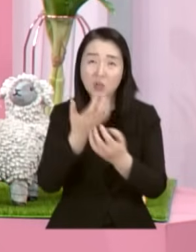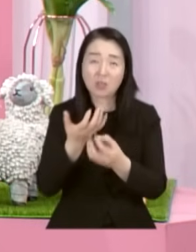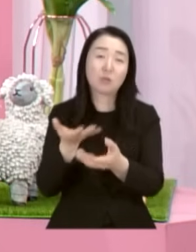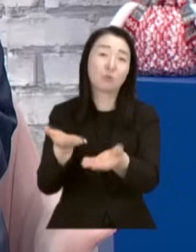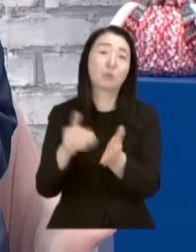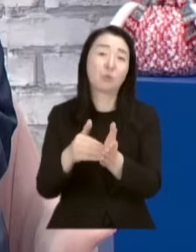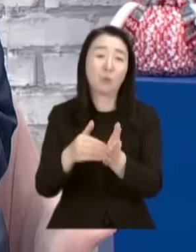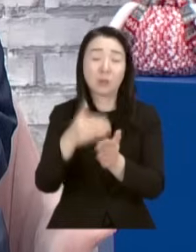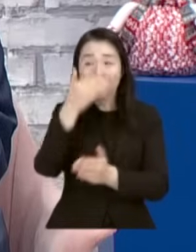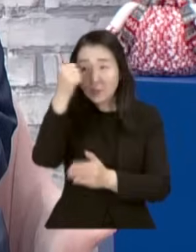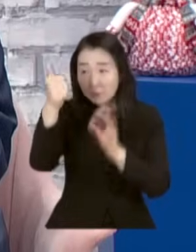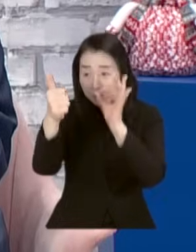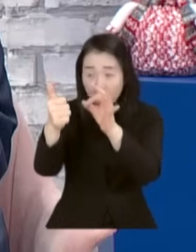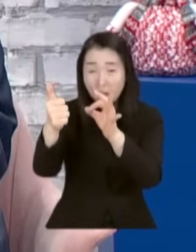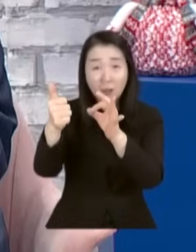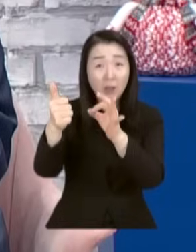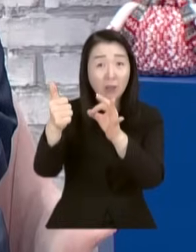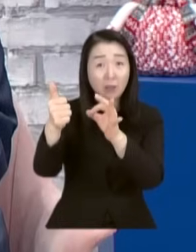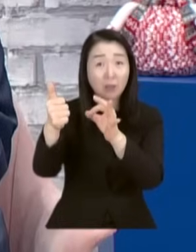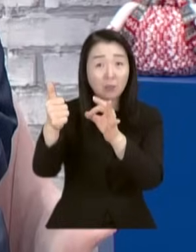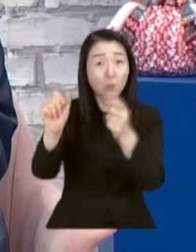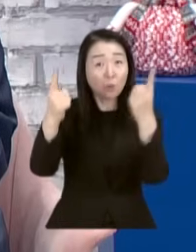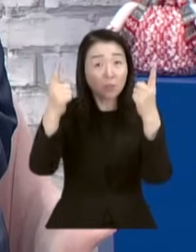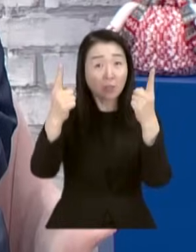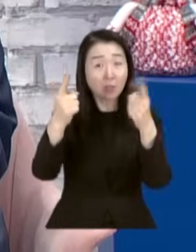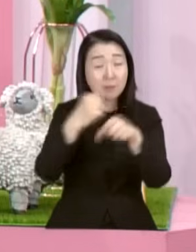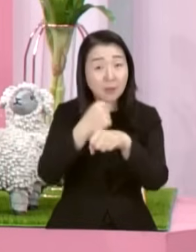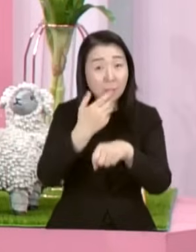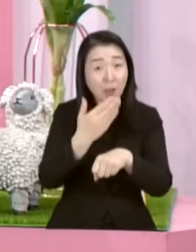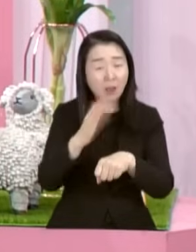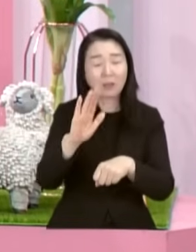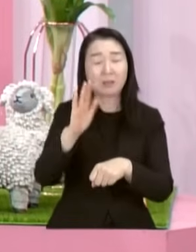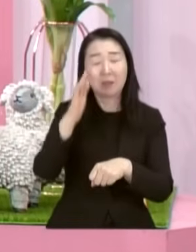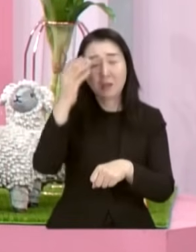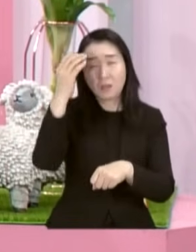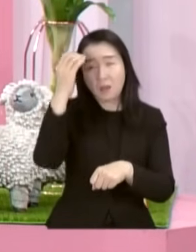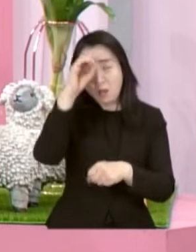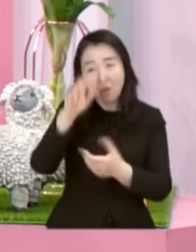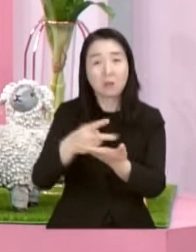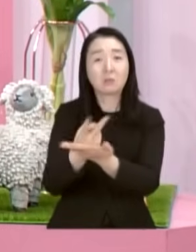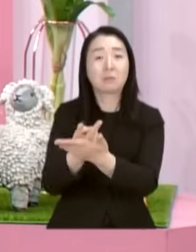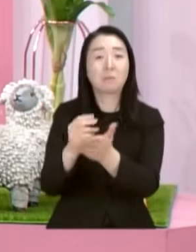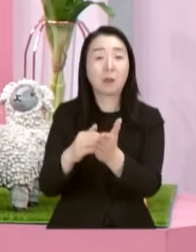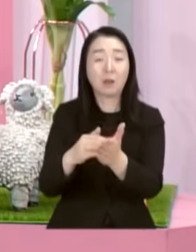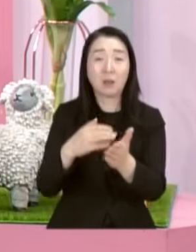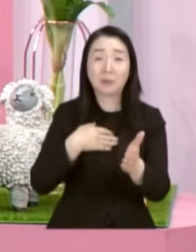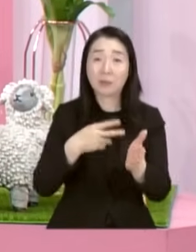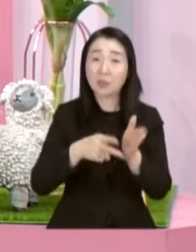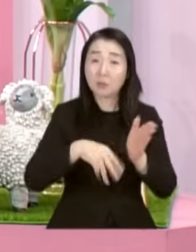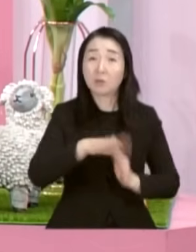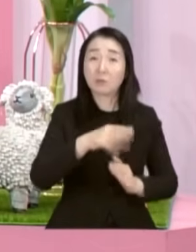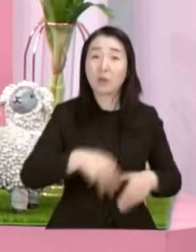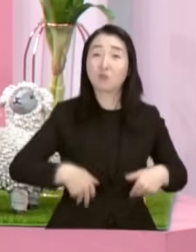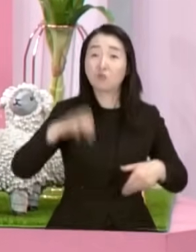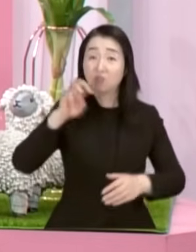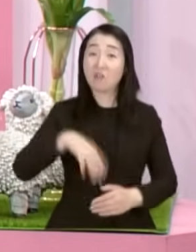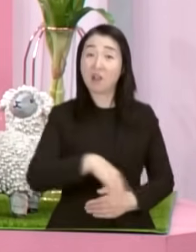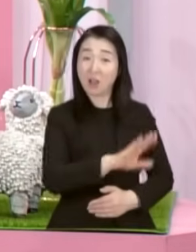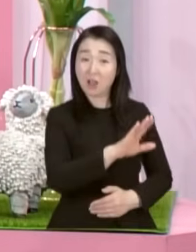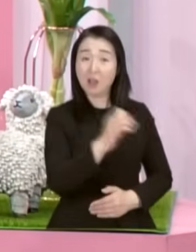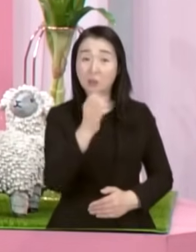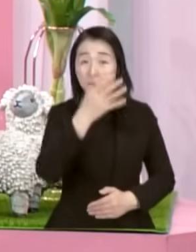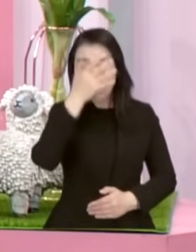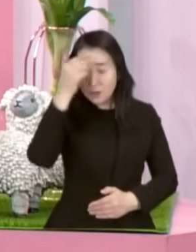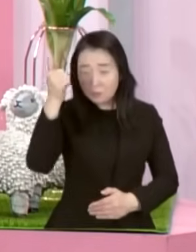할아버지를 딱 보자마자 아니 나는 그 할아버지가 내 앞에서 쓰러지고 나는 경춘선 열차를 타고 춘천